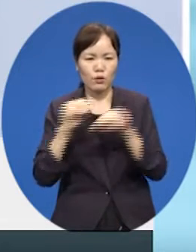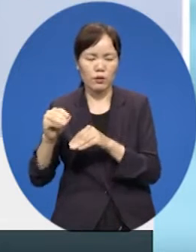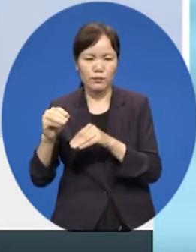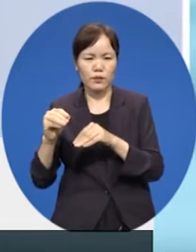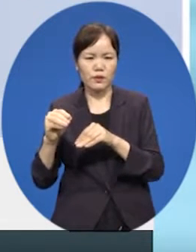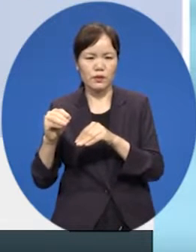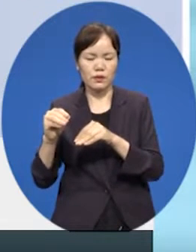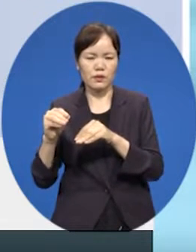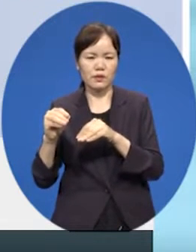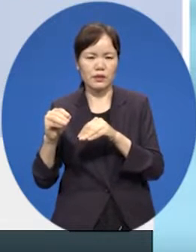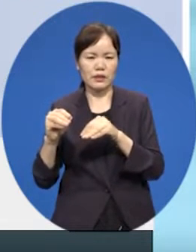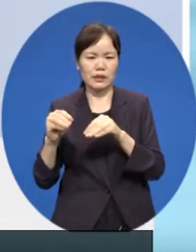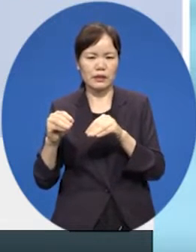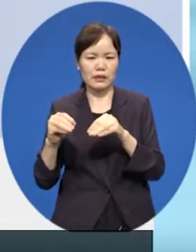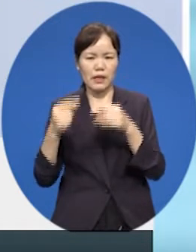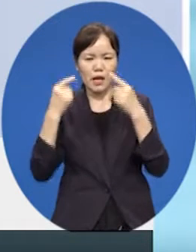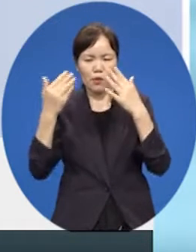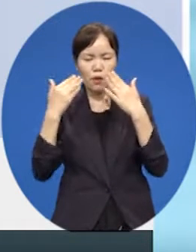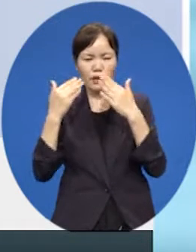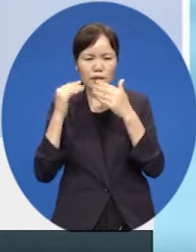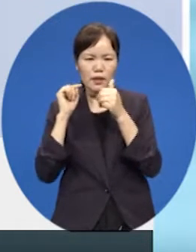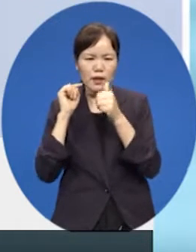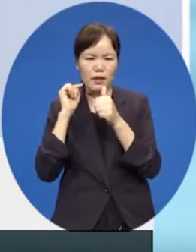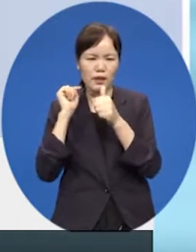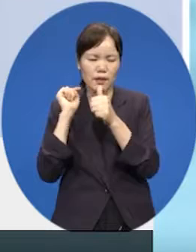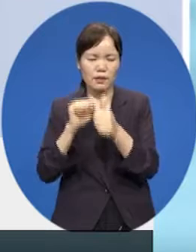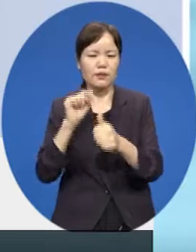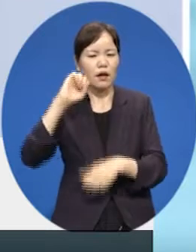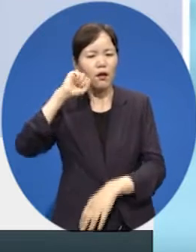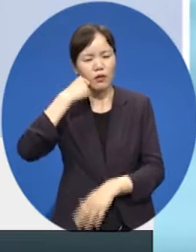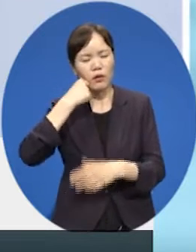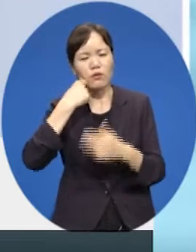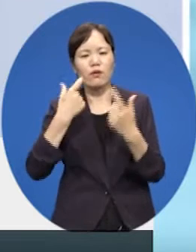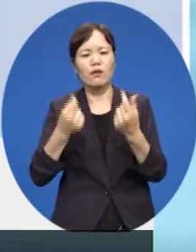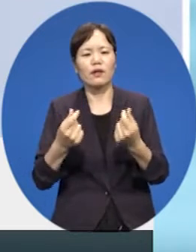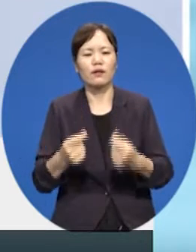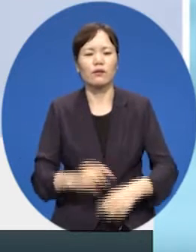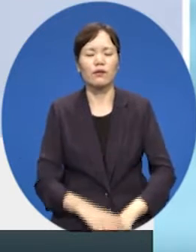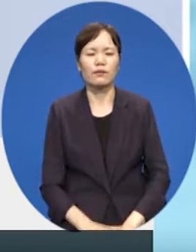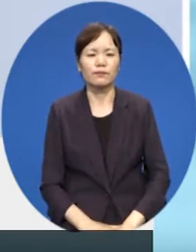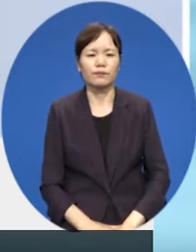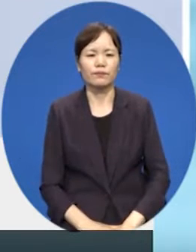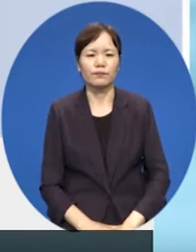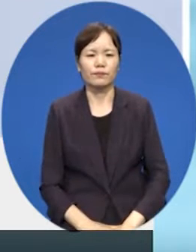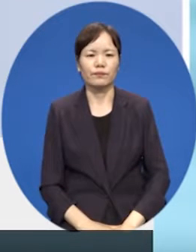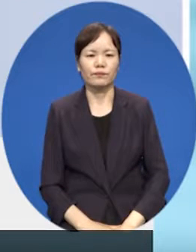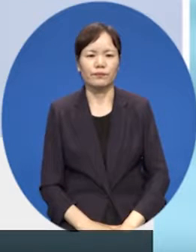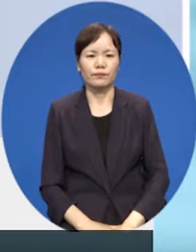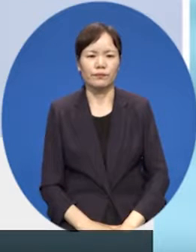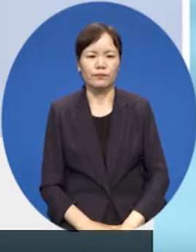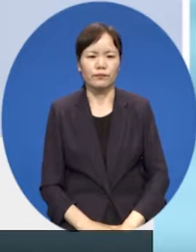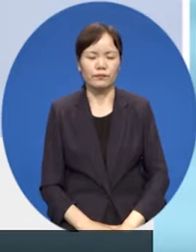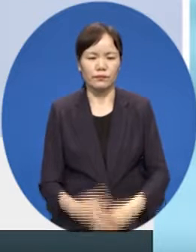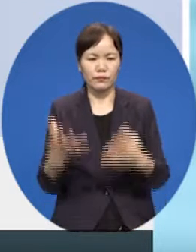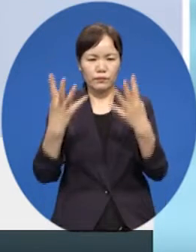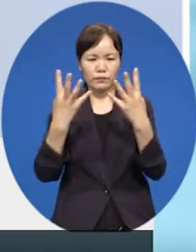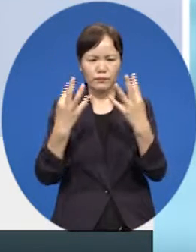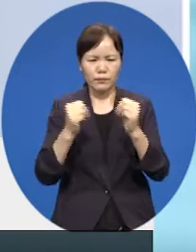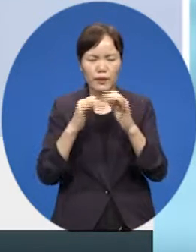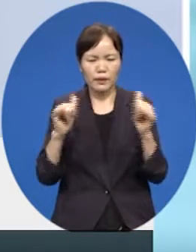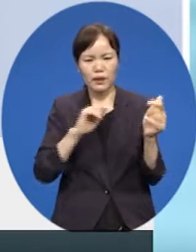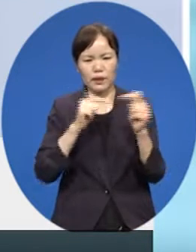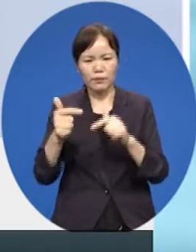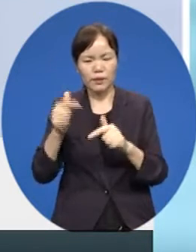변경 명백하게 이야기 하겐 어려운 상황인 것 같고 아무래도 많은 국민들이 개